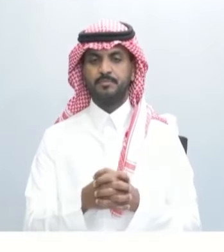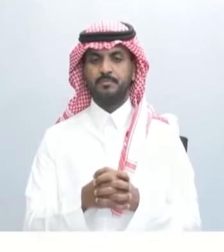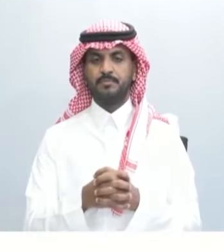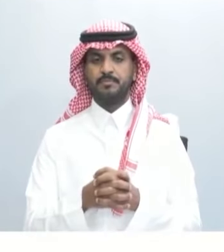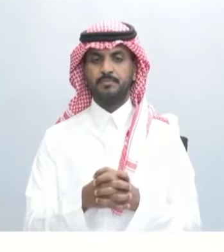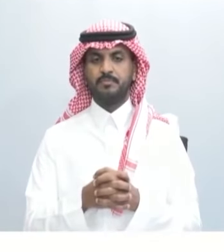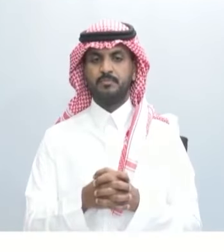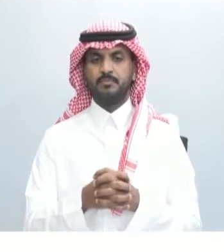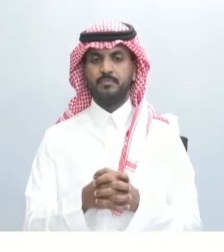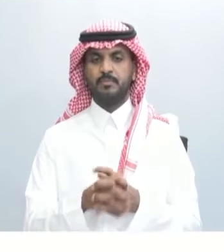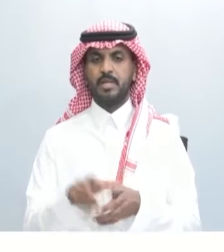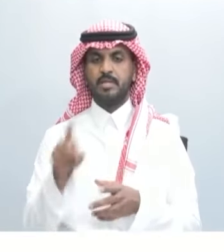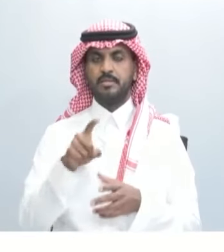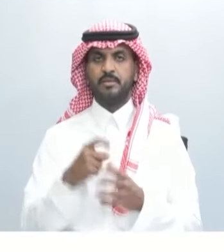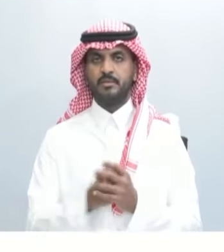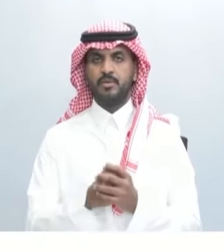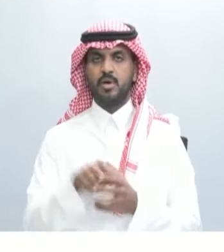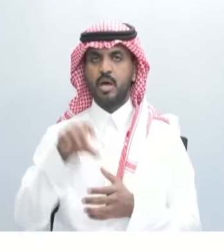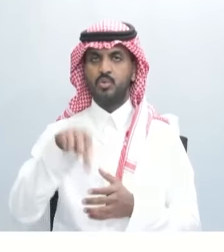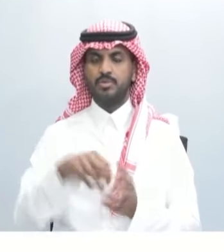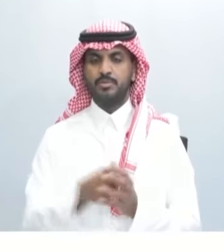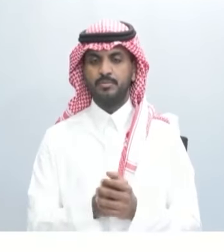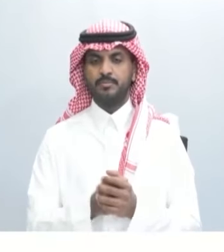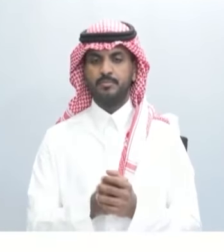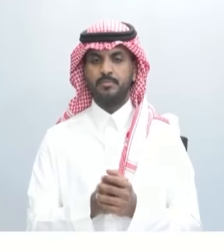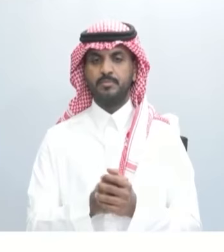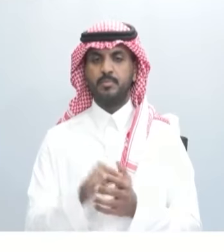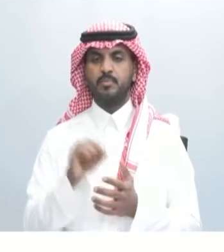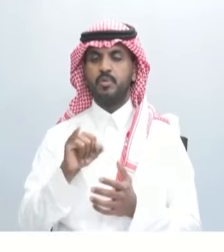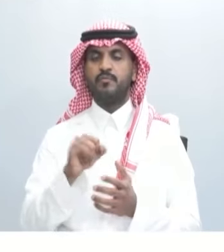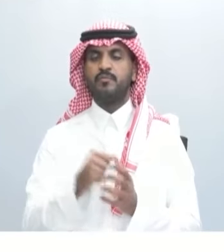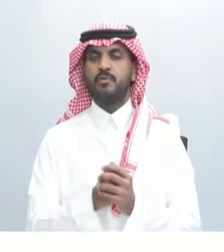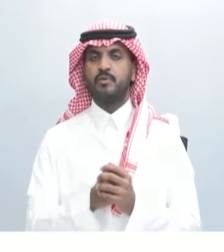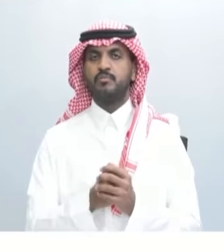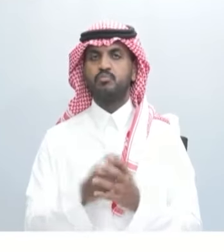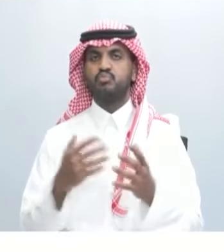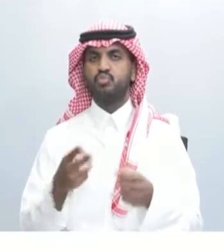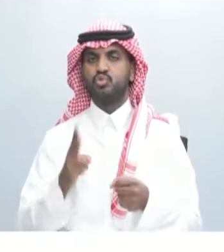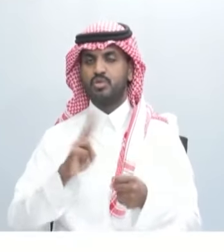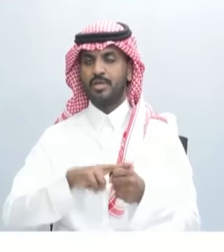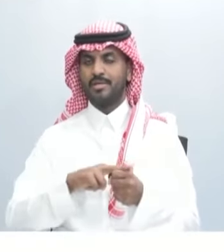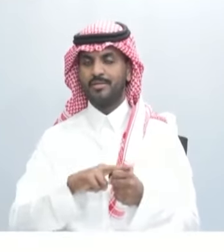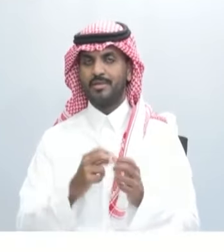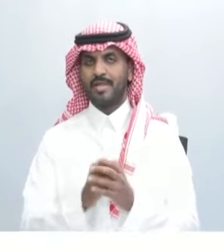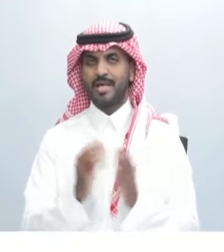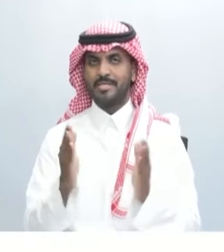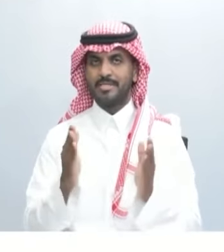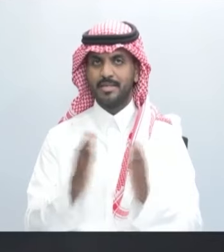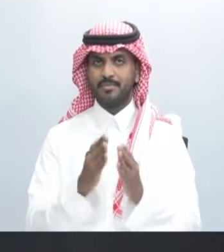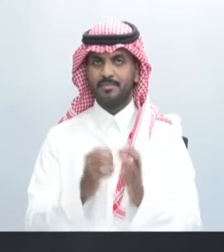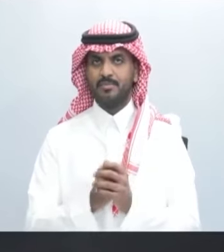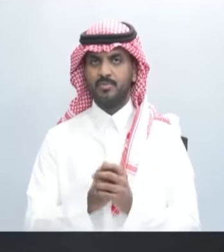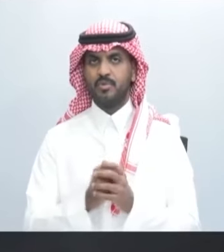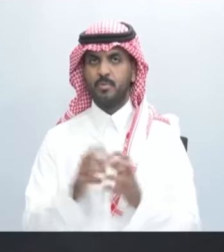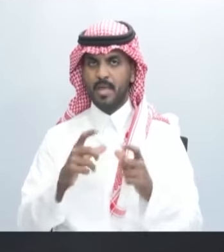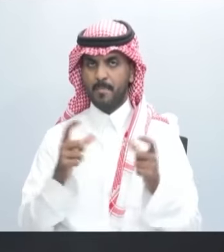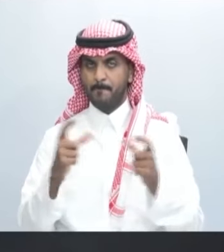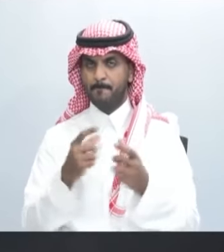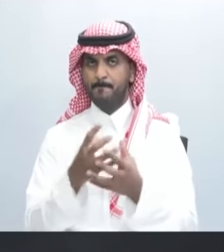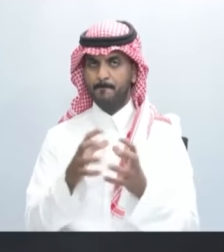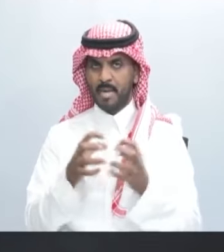الى الاسئله التاليه اوجد المضاعف المشترك الاصغر ونذكركم هذا الرمز الف